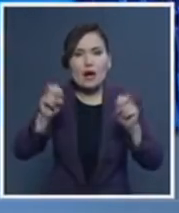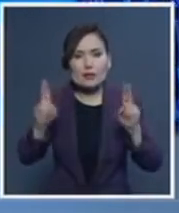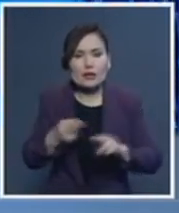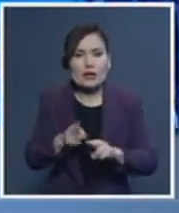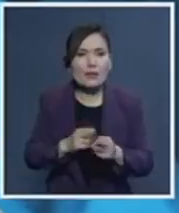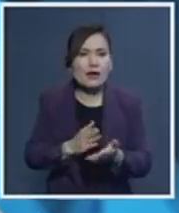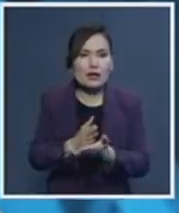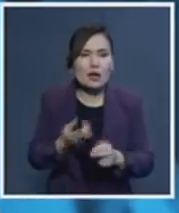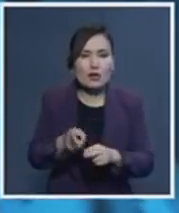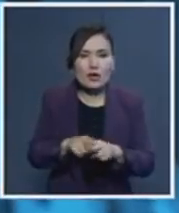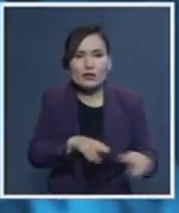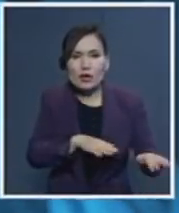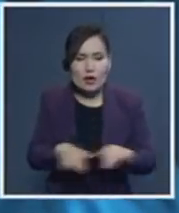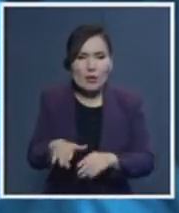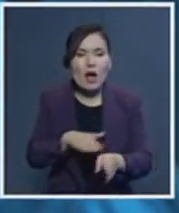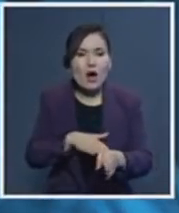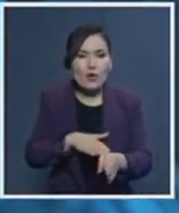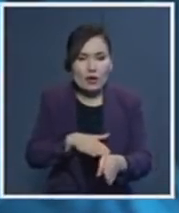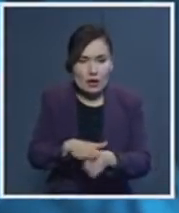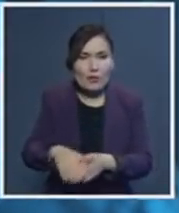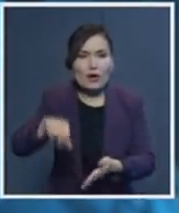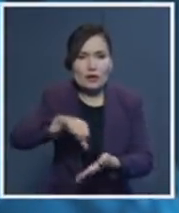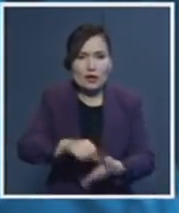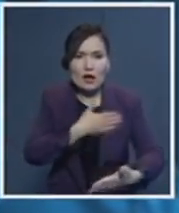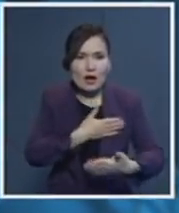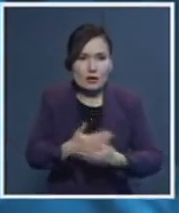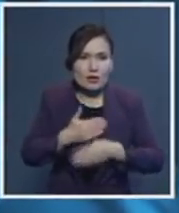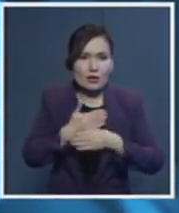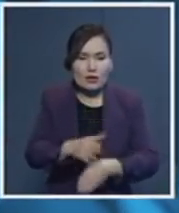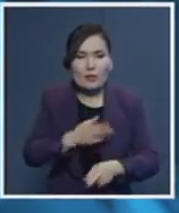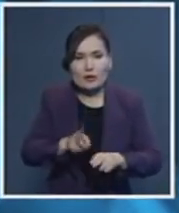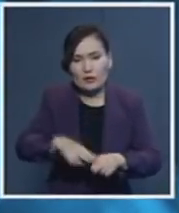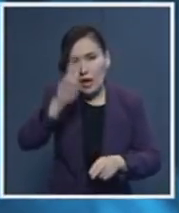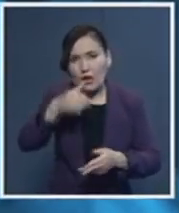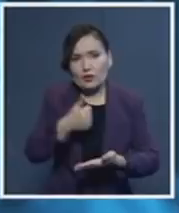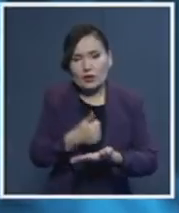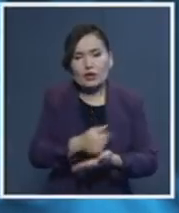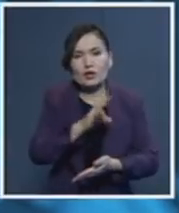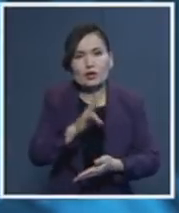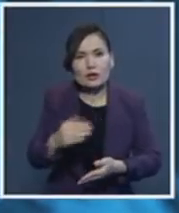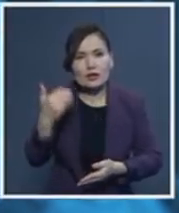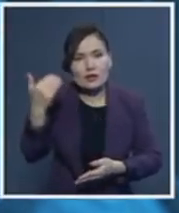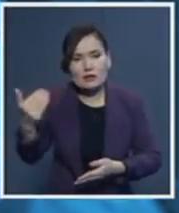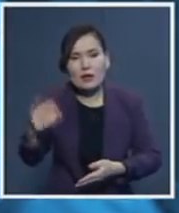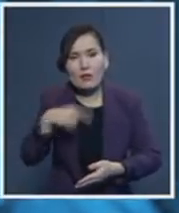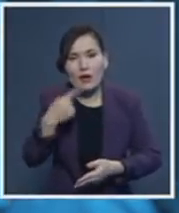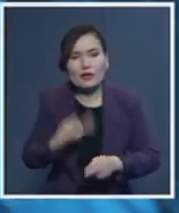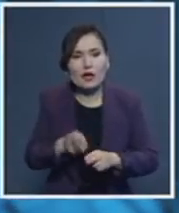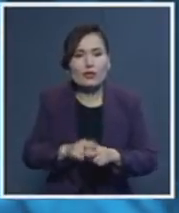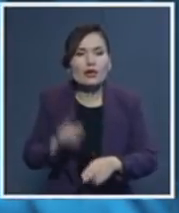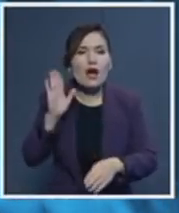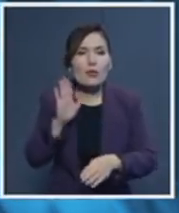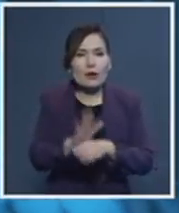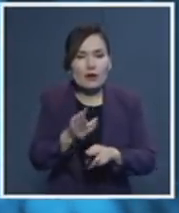мен саясаткерлер бұл операцияны орындау оңай шаруа емес екенін атап өтті. Сондай-ақ елбасының соғыс ошағында қалған өзге де қазақстандықтарға